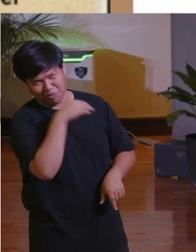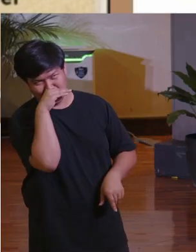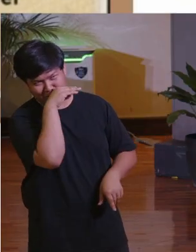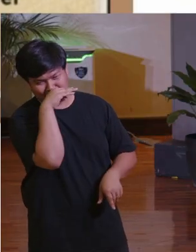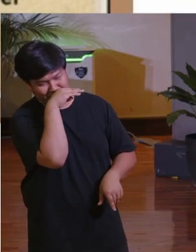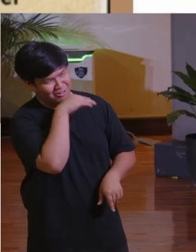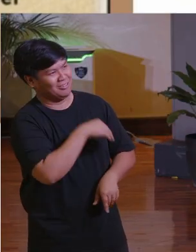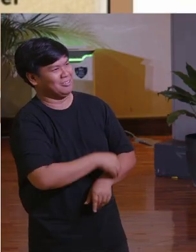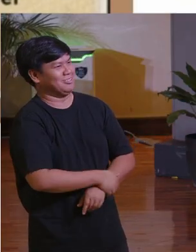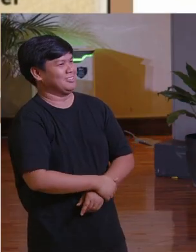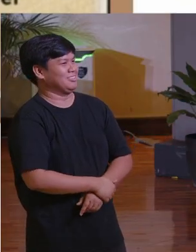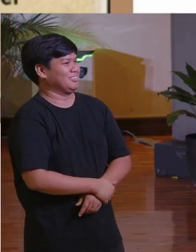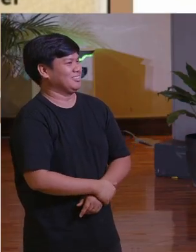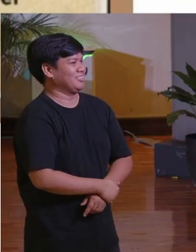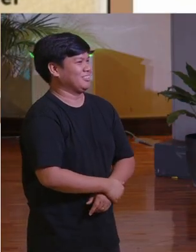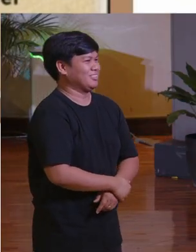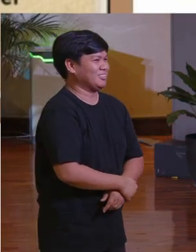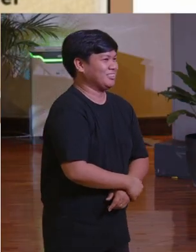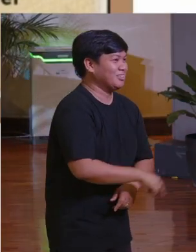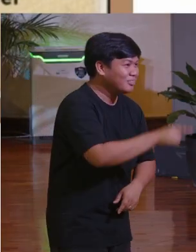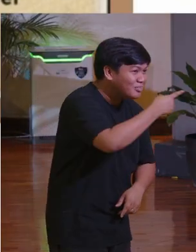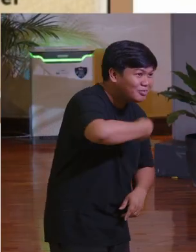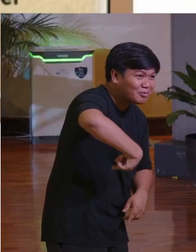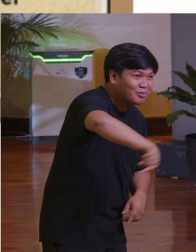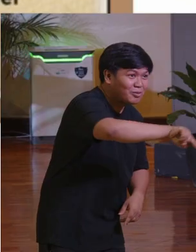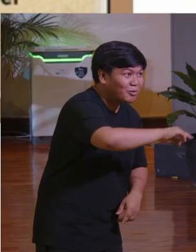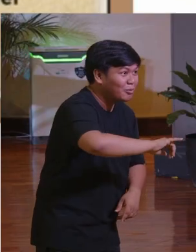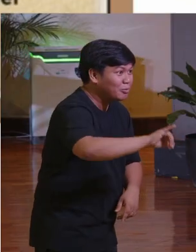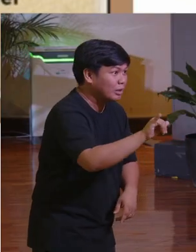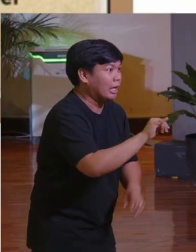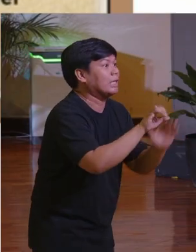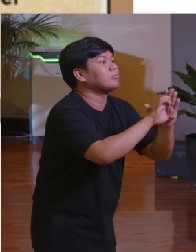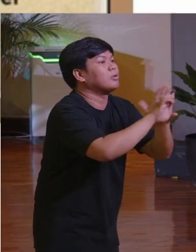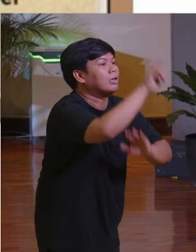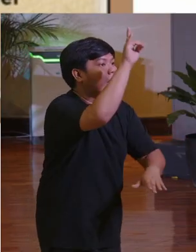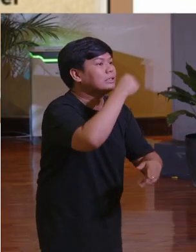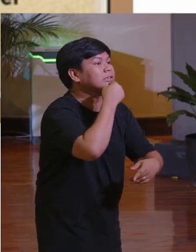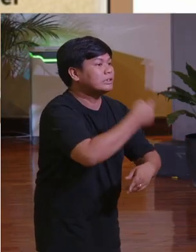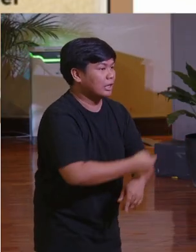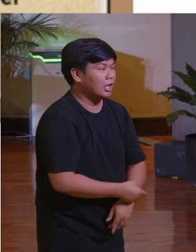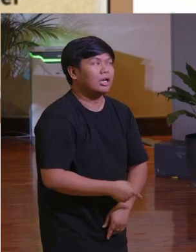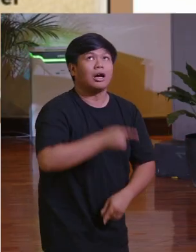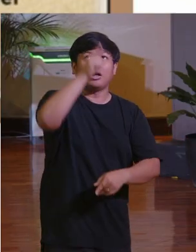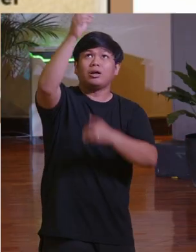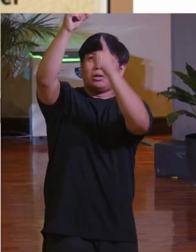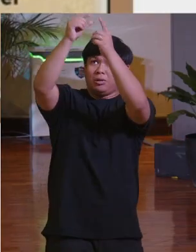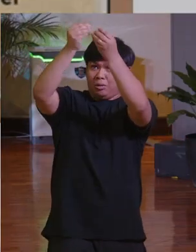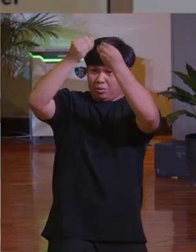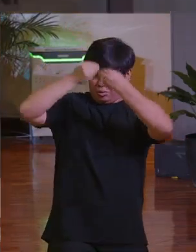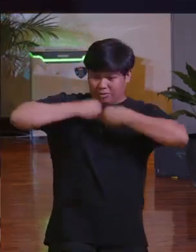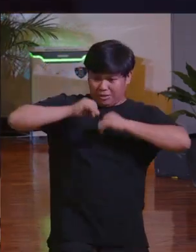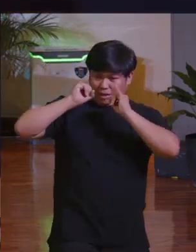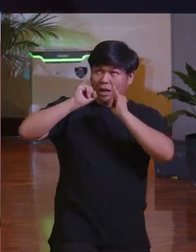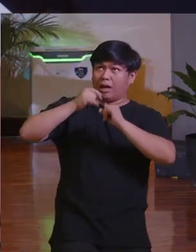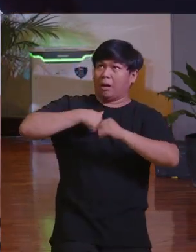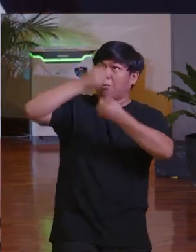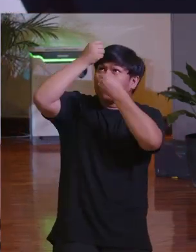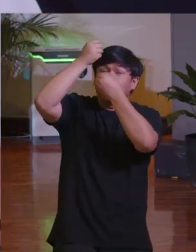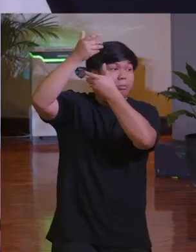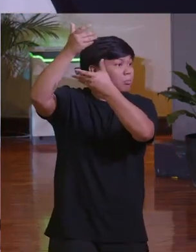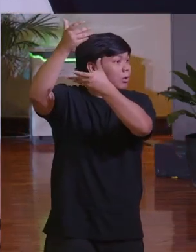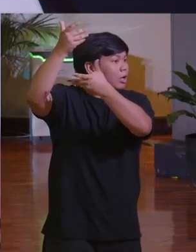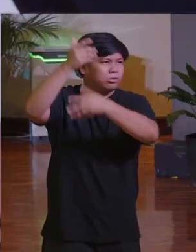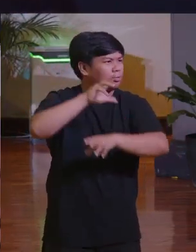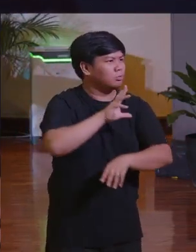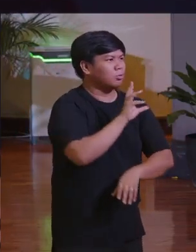Hindi totoo yun, di ba mga kapatid? Tayo ba ay, pag sinabihan tayo ng Panginoon, sumusunod tayo kaagad? Hindi, kung minsan